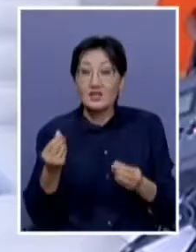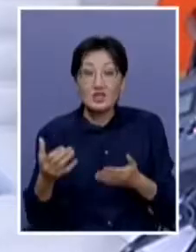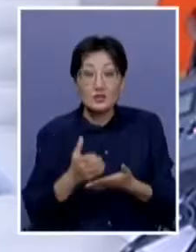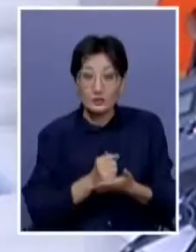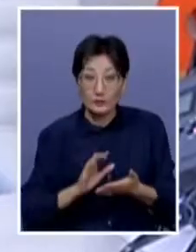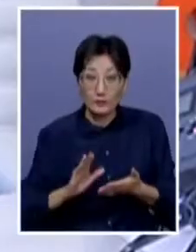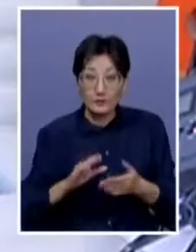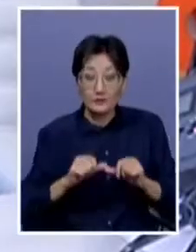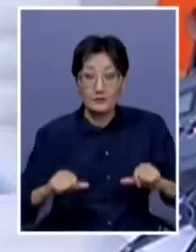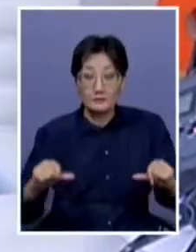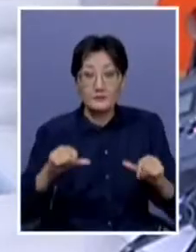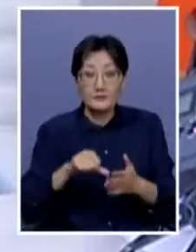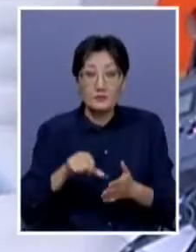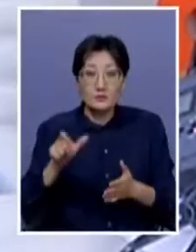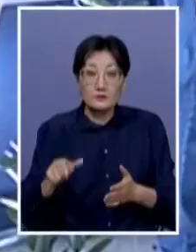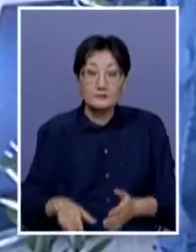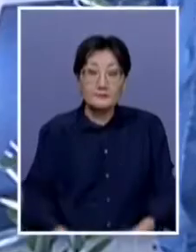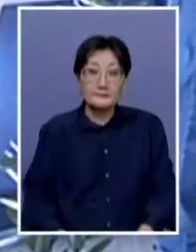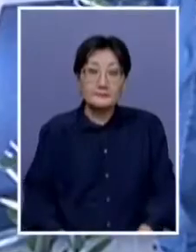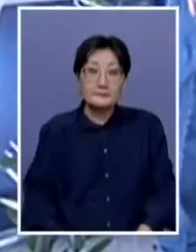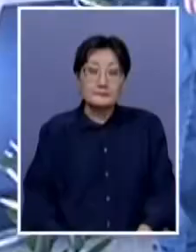алынбау керек, дейді комиссия мүшесі.